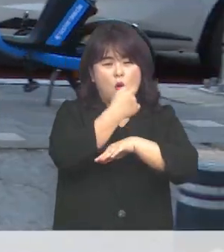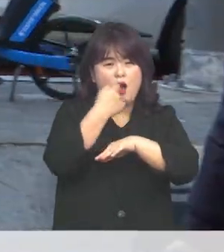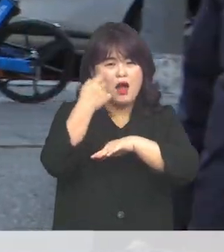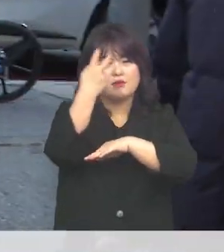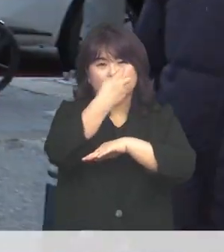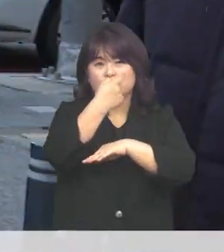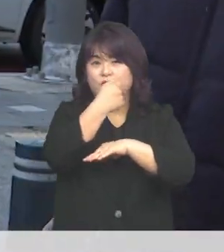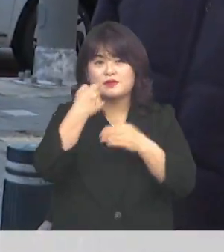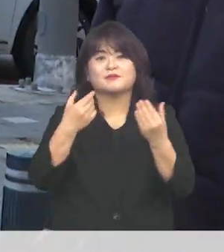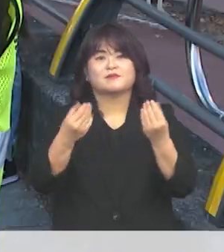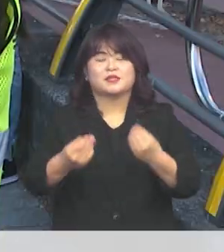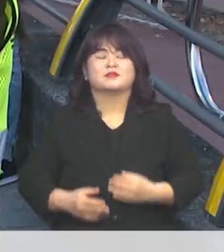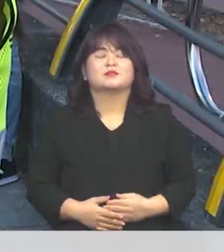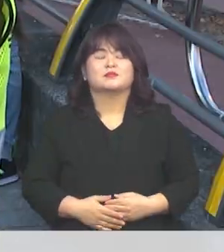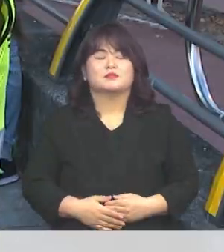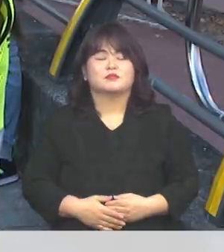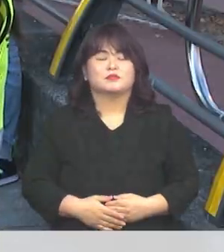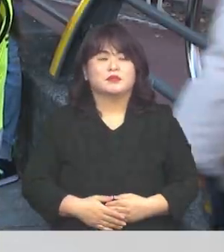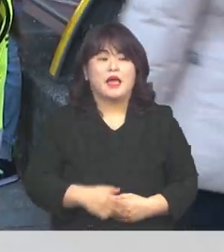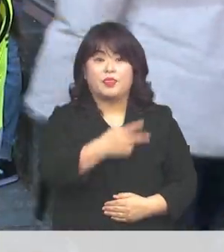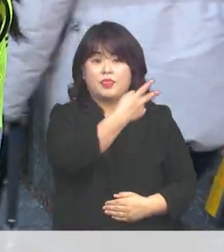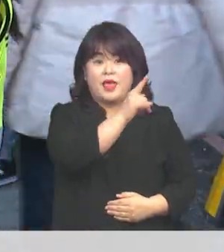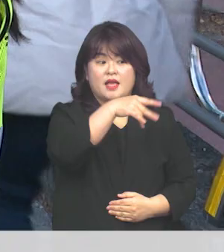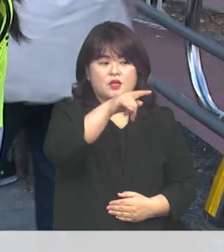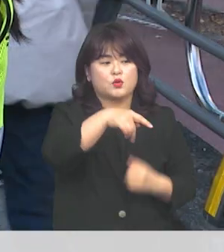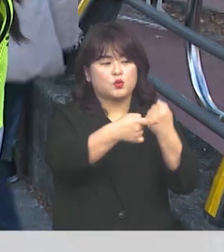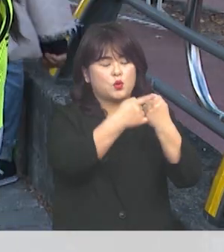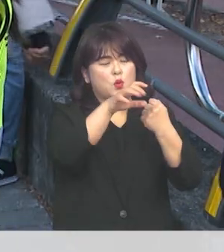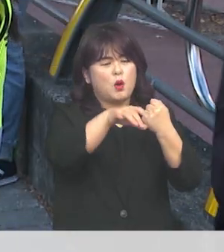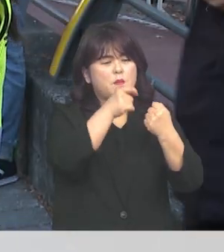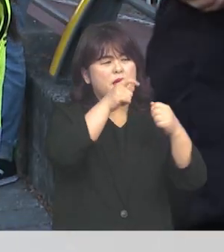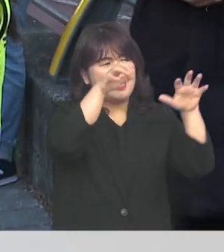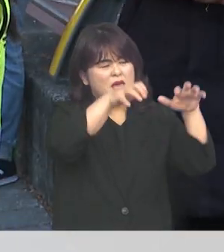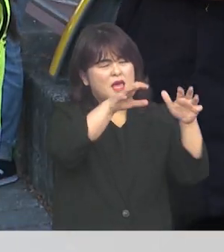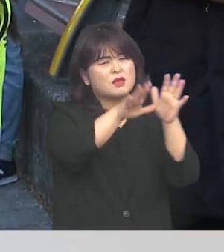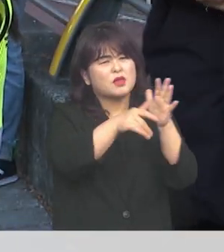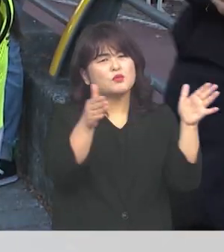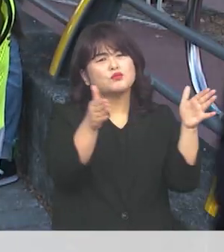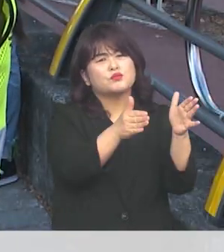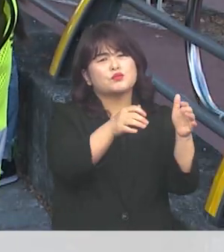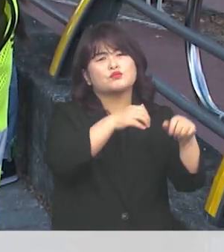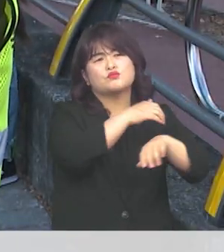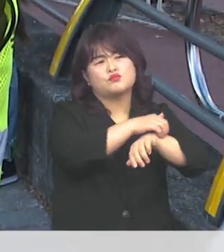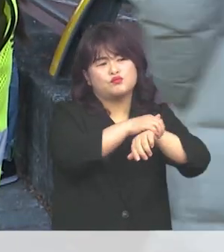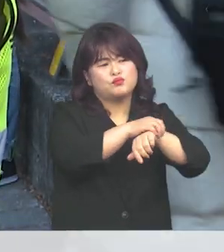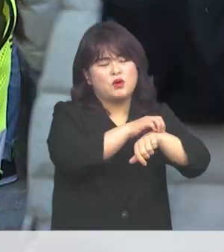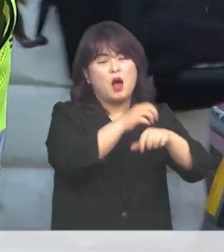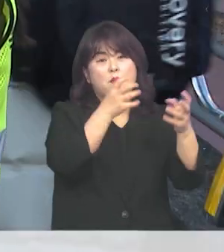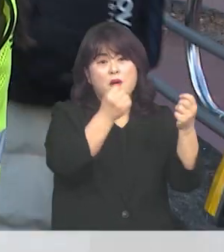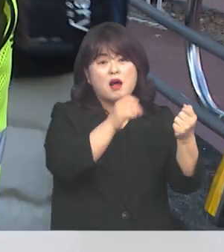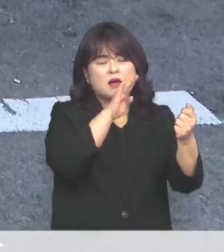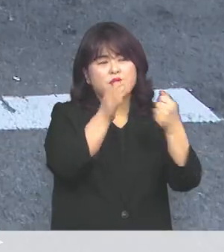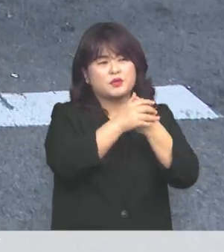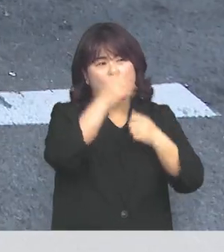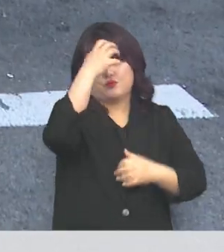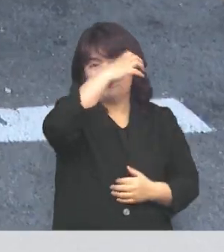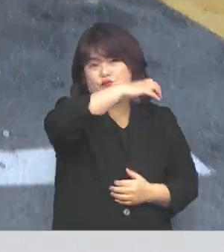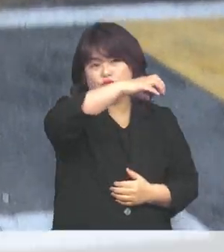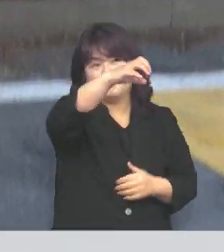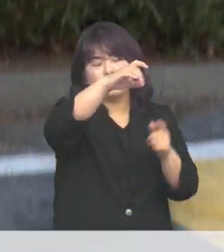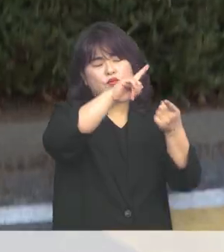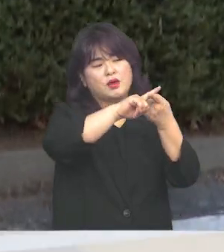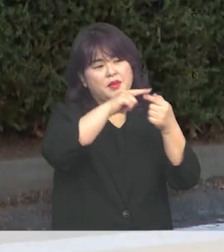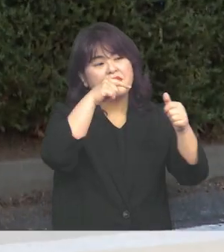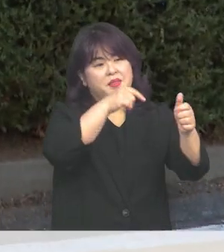환경을 점검했습니다. 이 시장은 대지초에서는 비가 올 때 통학로가 좁아 불편하다는 건의에 따라 캐노피